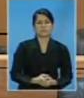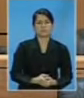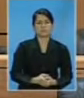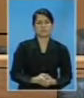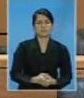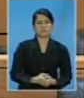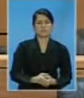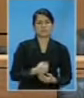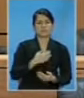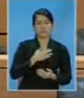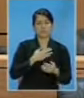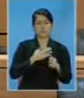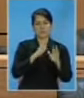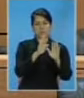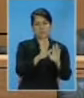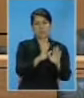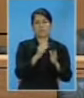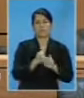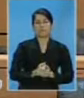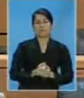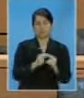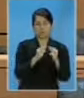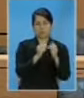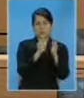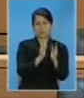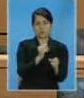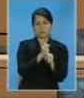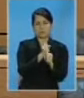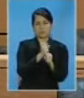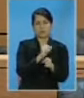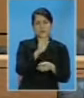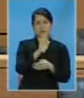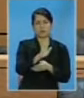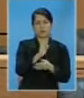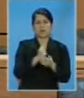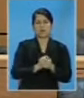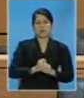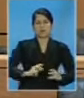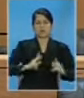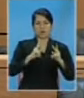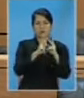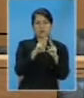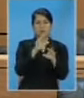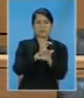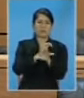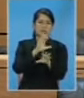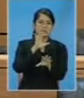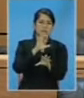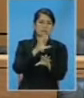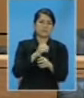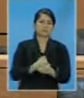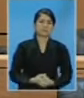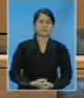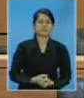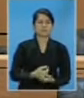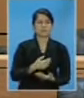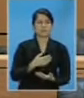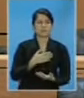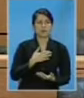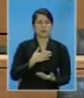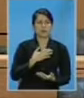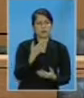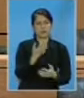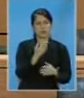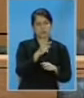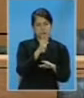ครนะครับผมฝากไปยังกระทรวงข้าราชการกระทรวงมหาดไทยท่านประธานที่เคารพครับผมขออนุญาตท่านประธาน